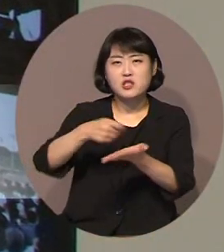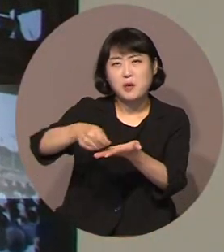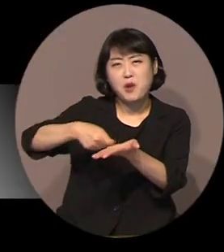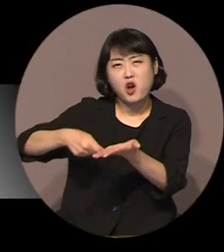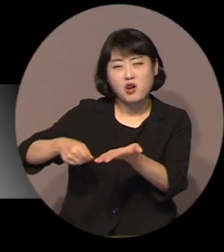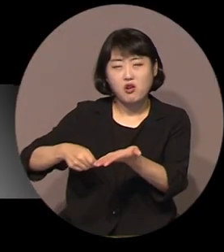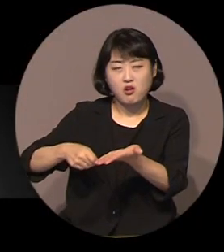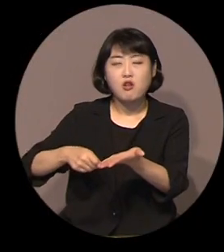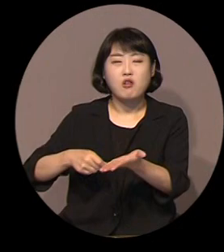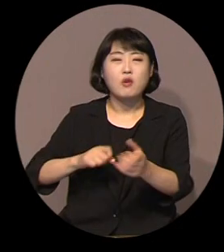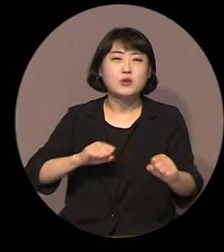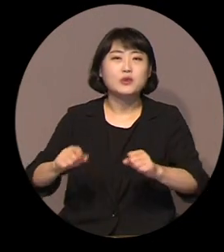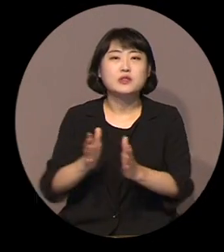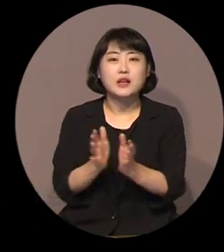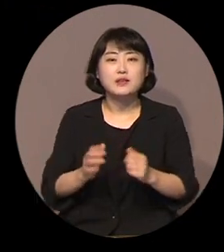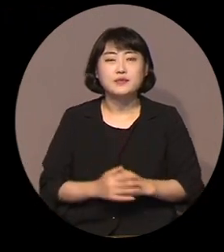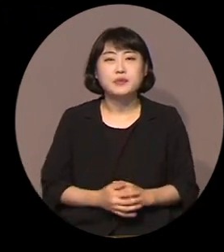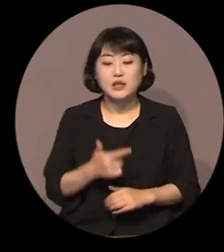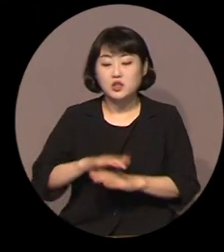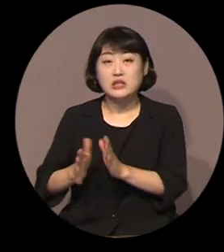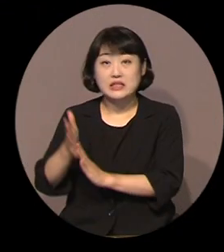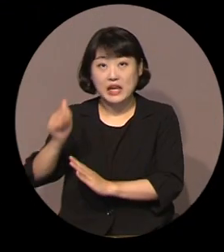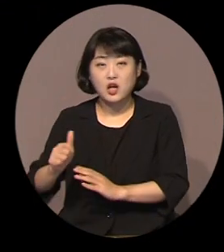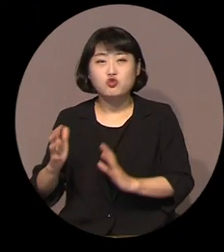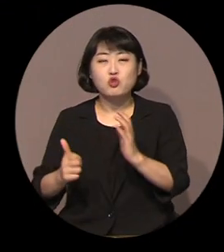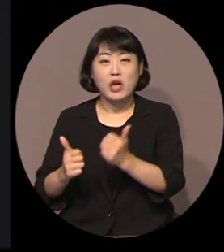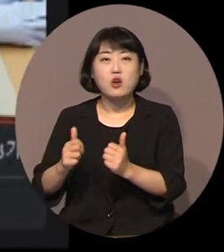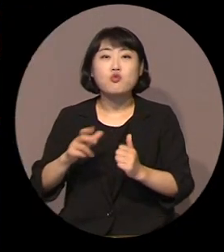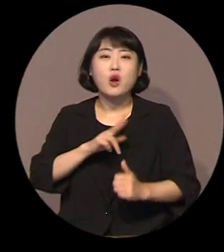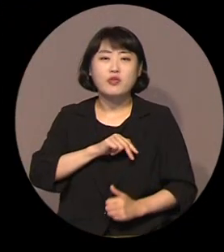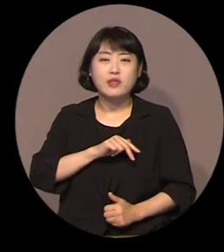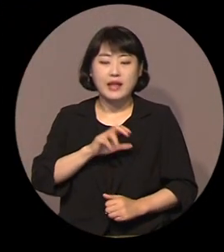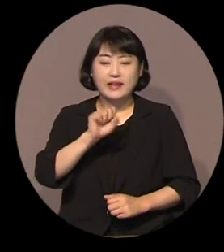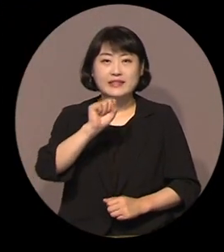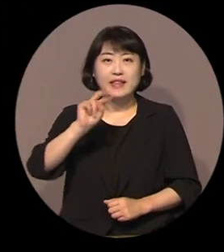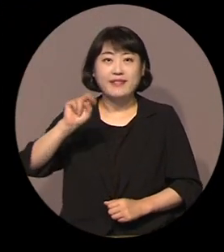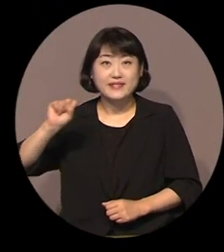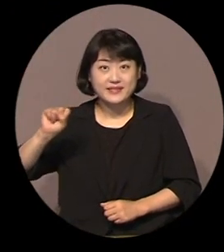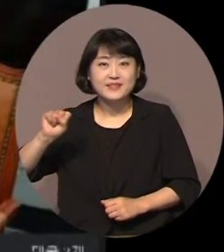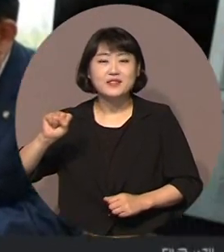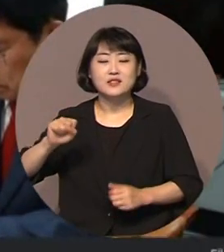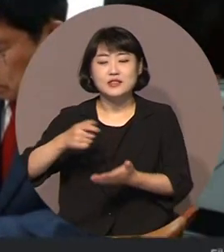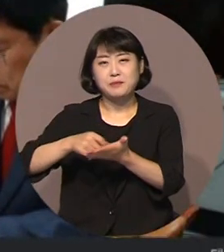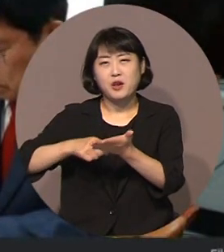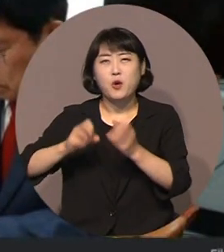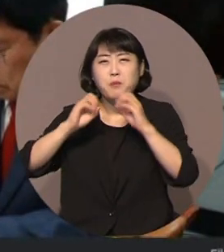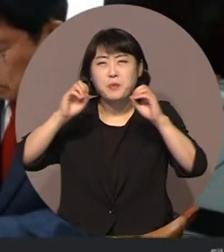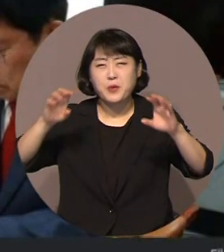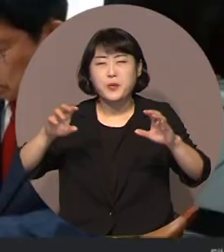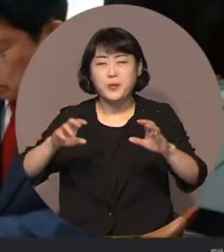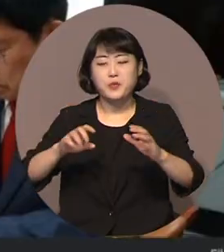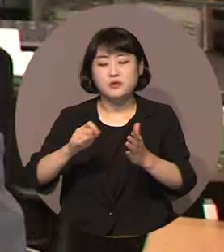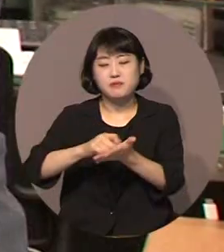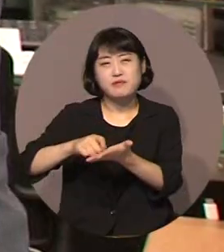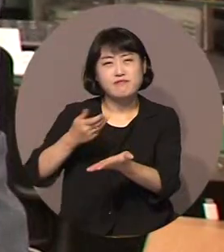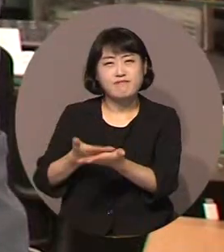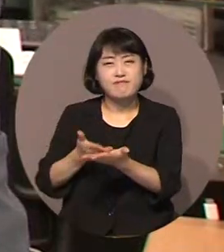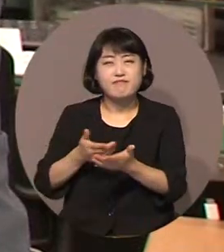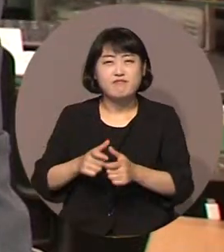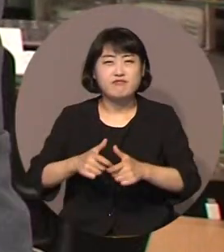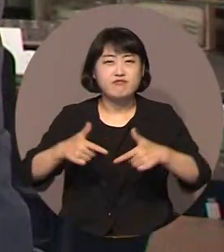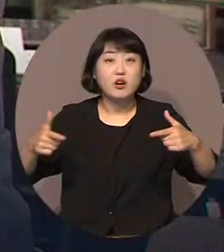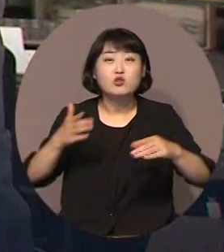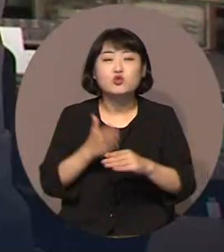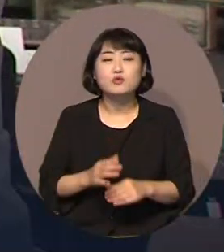돌입했습니다. 이장우 대전시장과 국회의원 등도 SNS를 통한 서명 릴레이를 펼치고 있습니다. 중앙